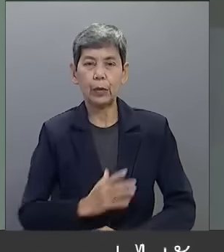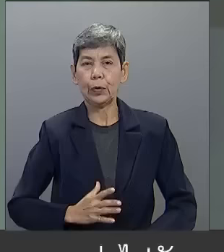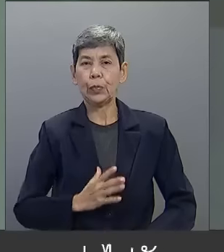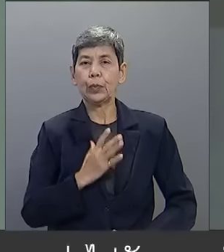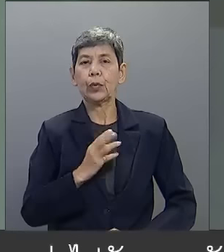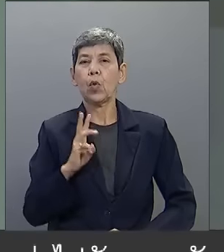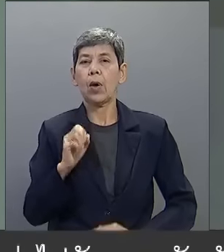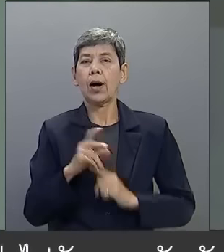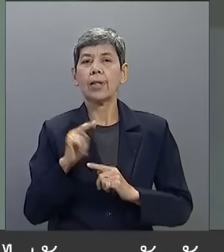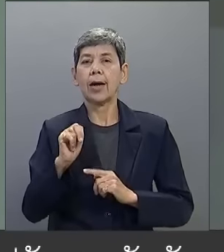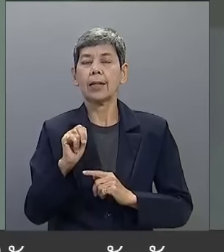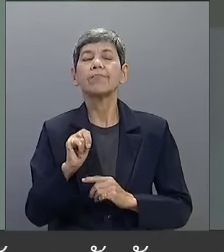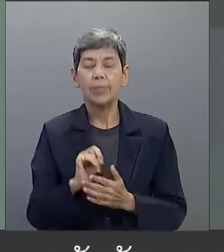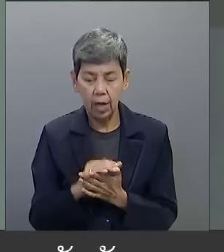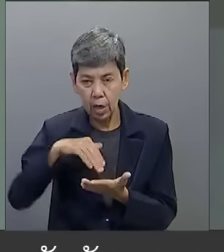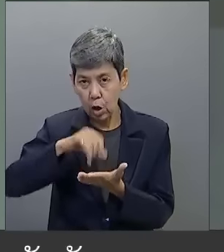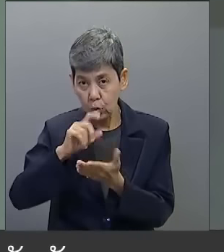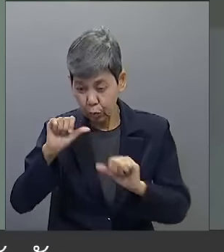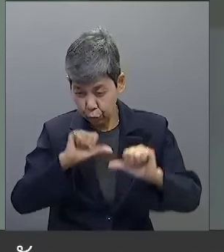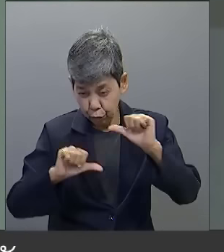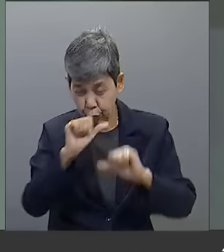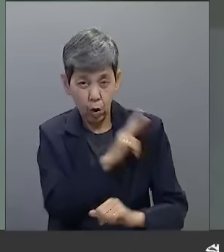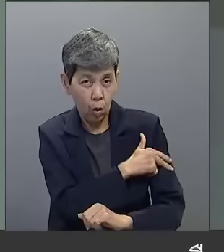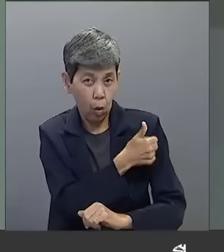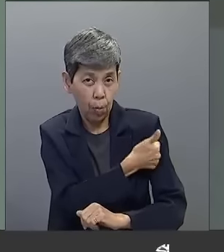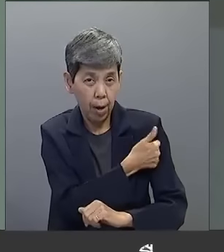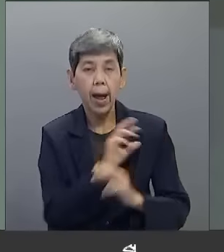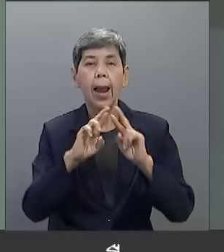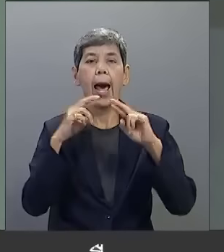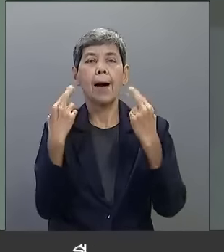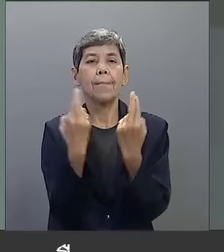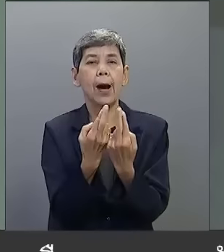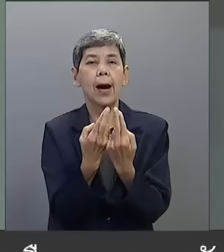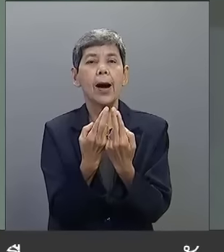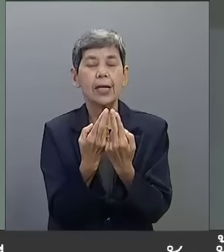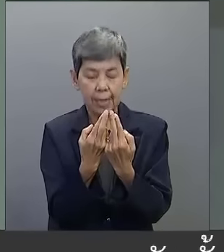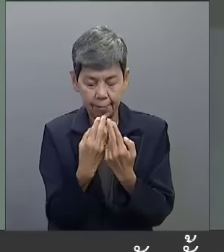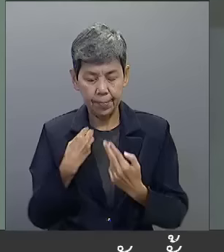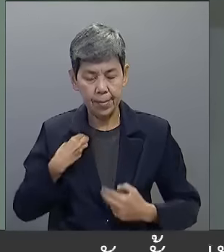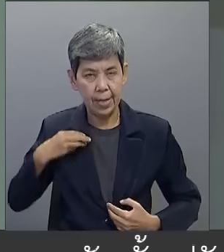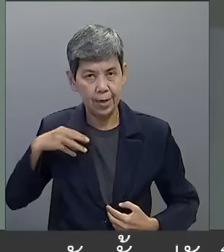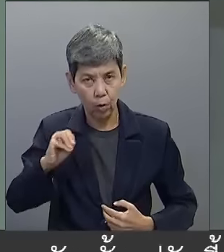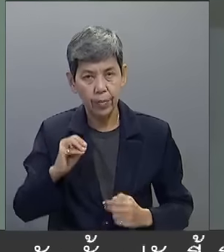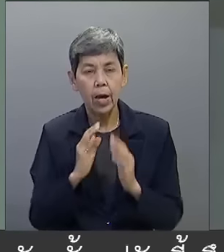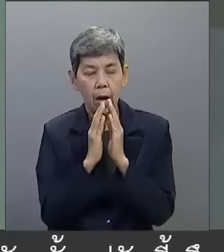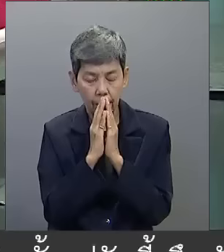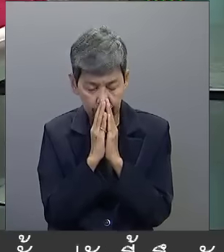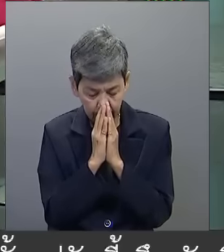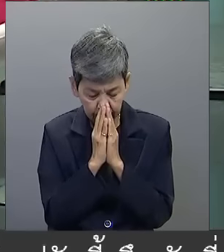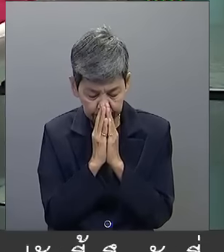จันทราทิตย์หัวหน้าศูนย์จีโนมทางการแพทย์คณะแพทยศาสตร์โรงพยาบาลรามาธิบดีมหาวิทยาลัยมหิดลนะคะกราบขอบพระคุณค่